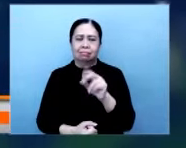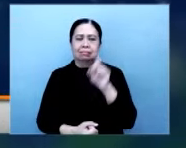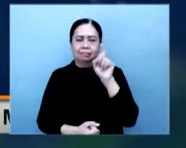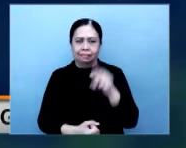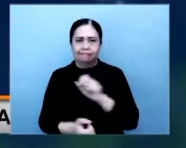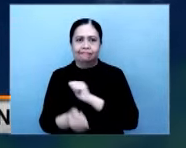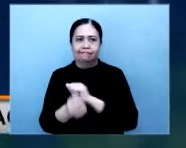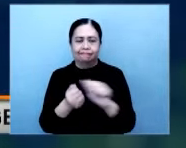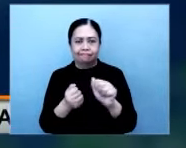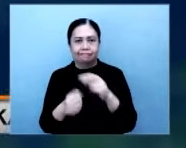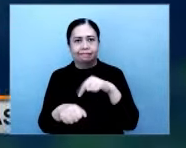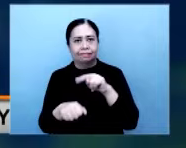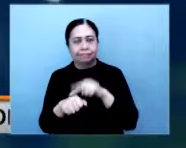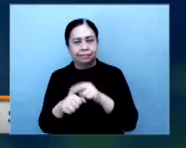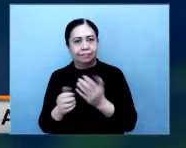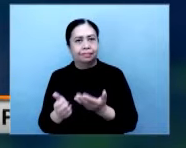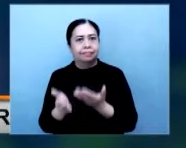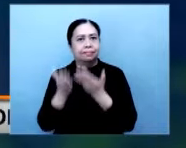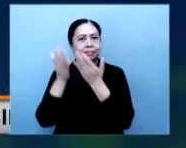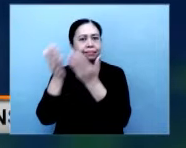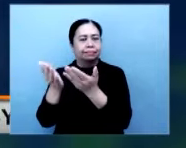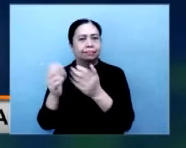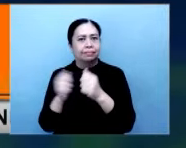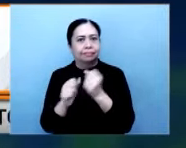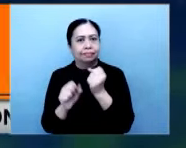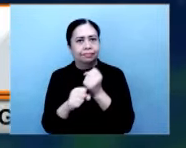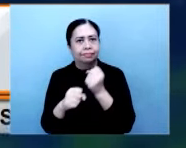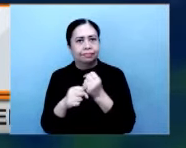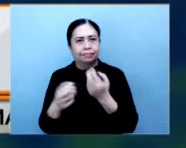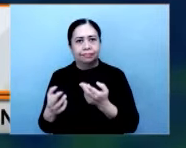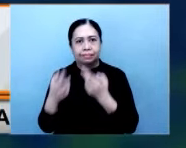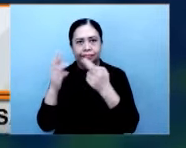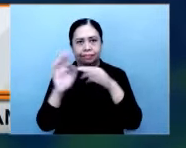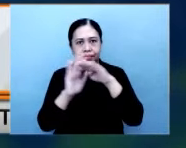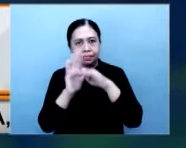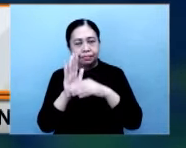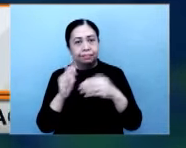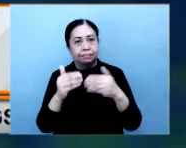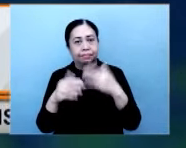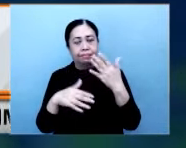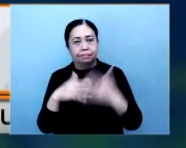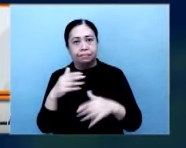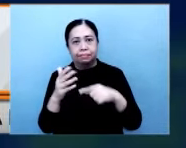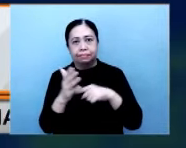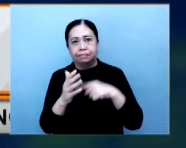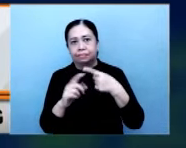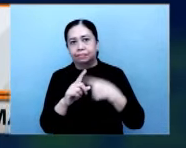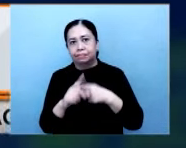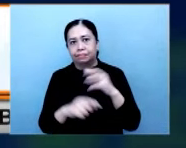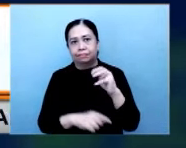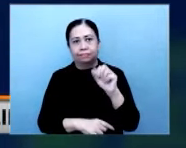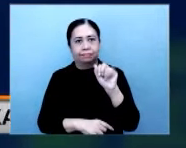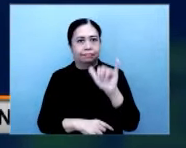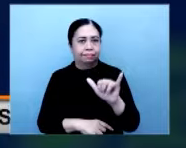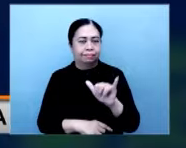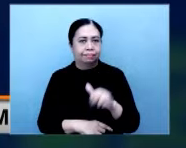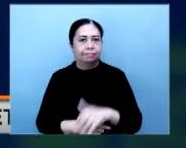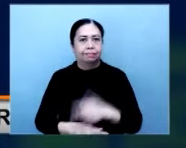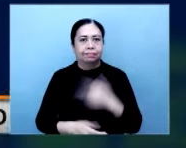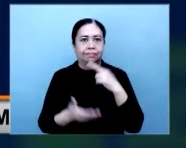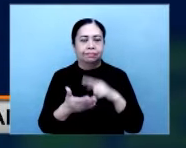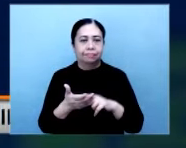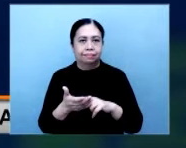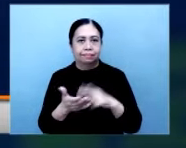Maritime Council kay Pangulong Marcos ang mabubuo nilang rekomendasyon bago matapos ang buwan ng Mayo. Nagbabalita mula sa Frontline, Gio